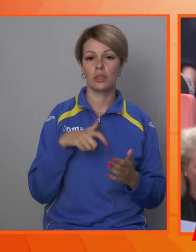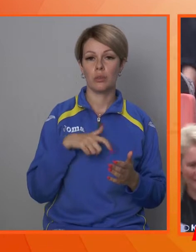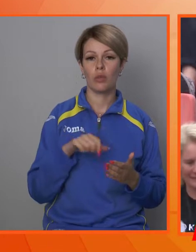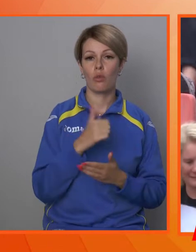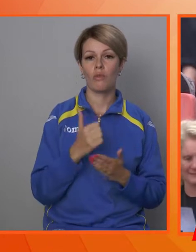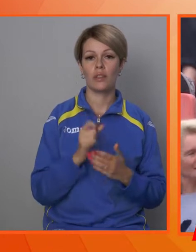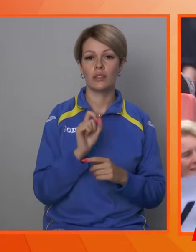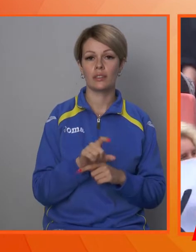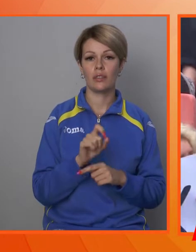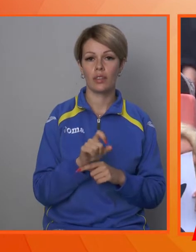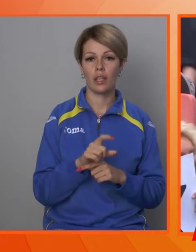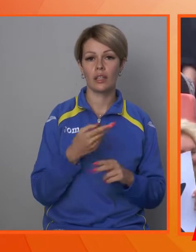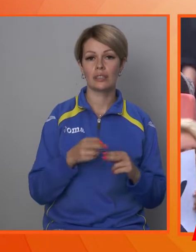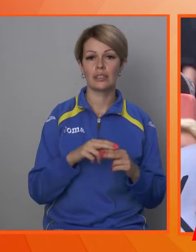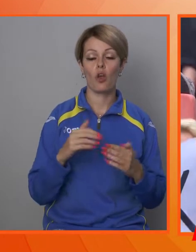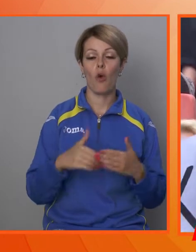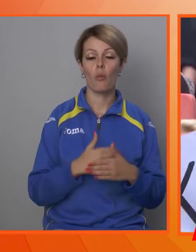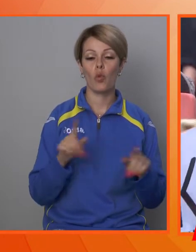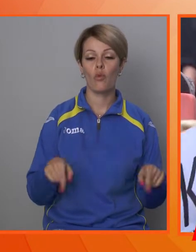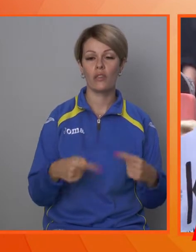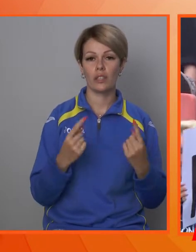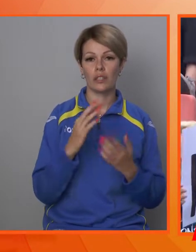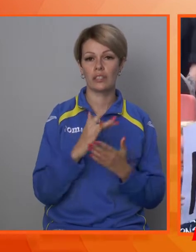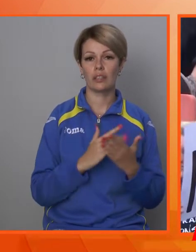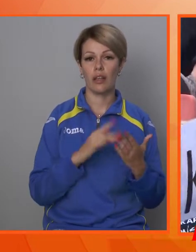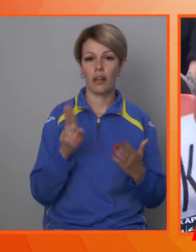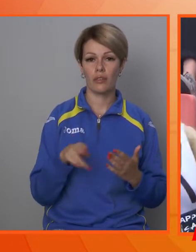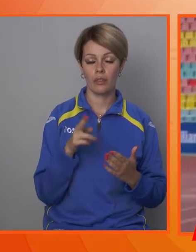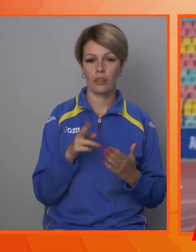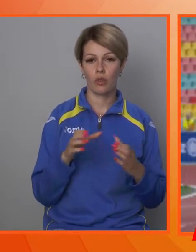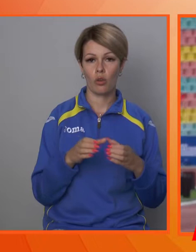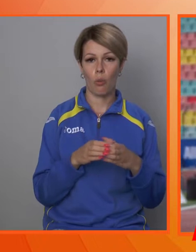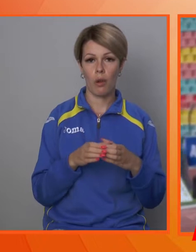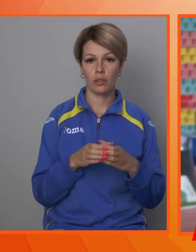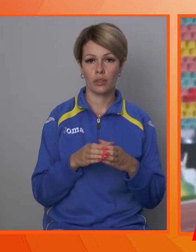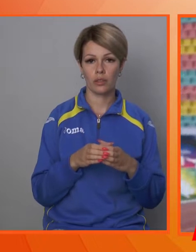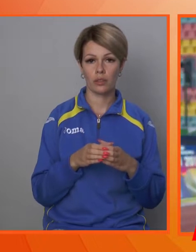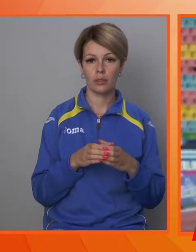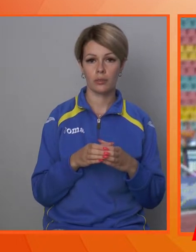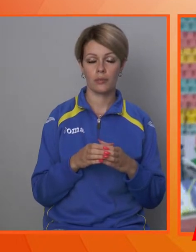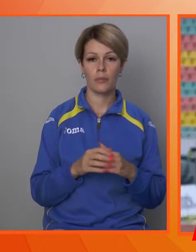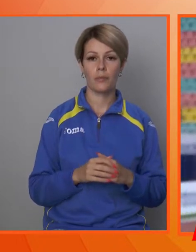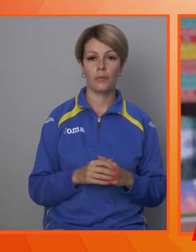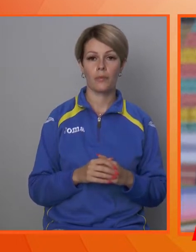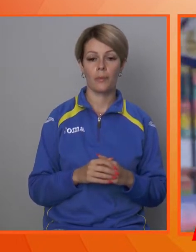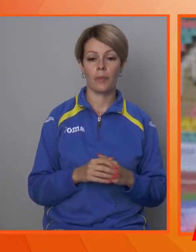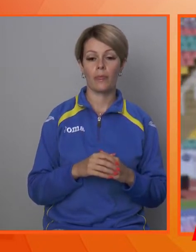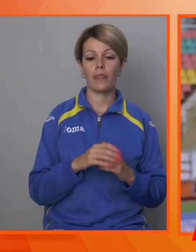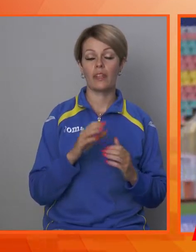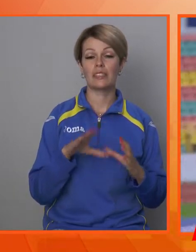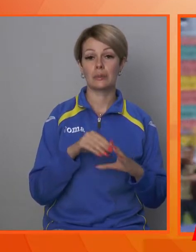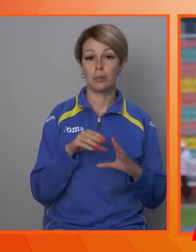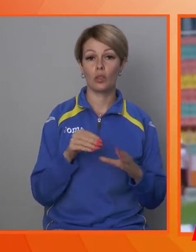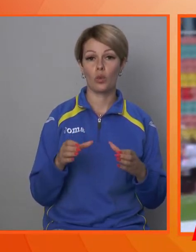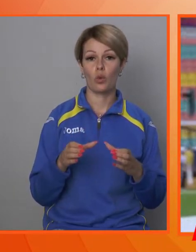роки поставив собі головне завдання – це обновити склад команди, прийти